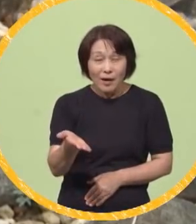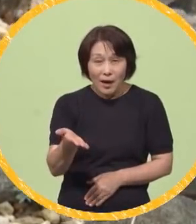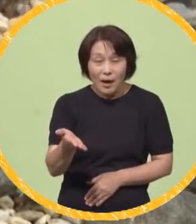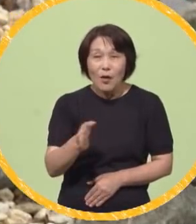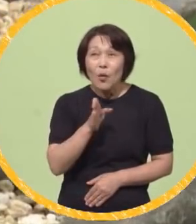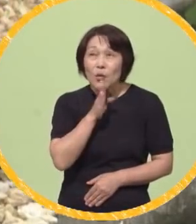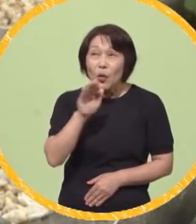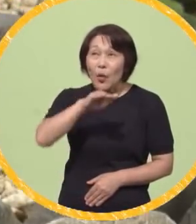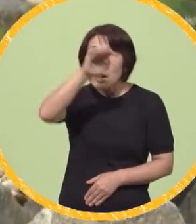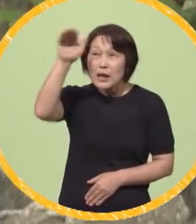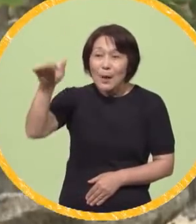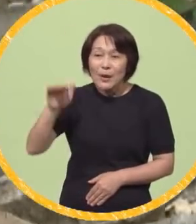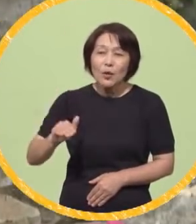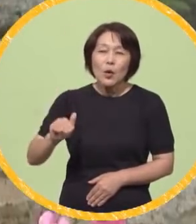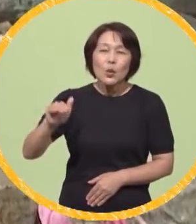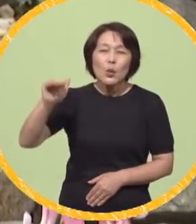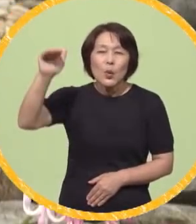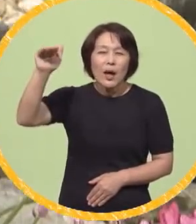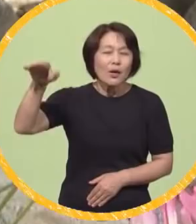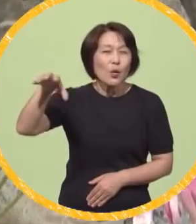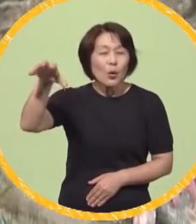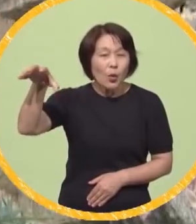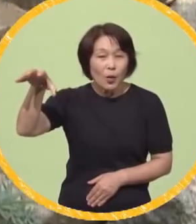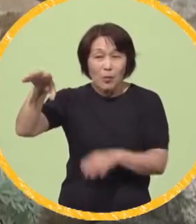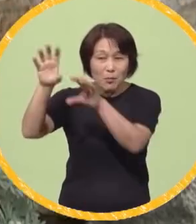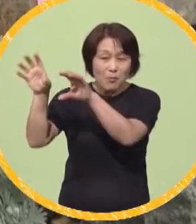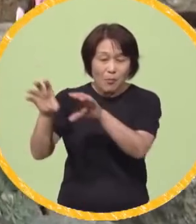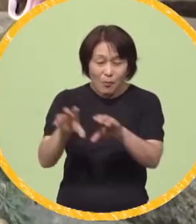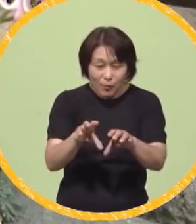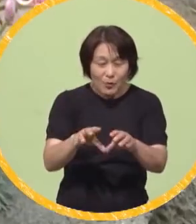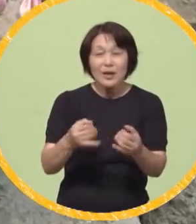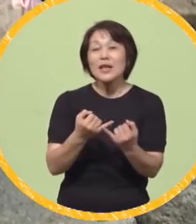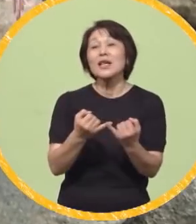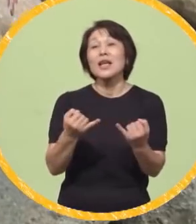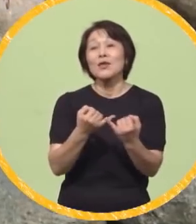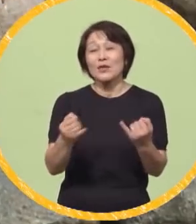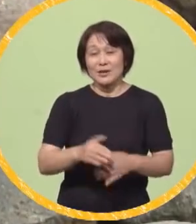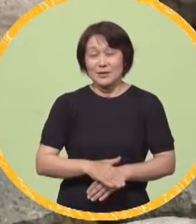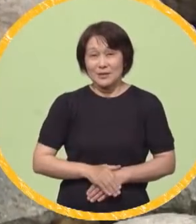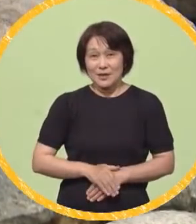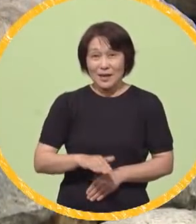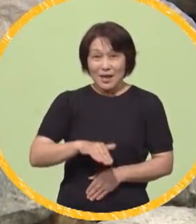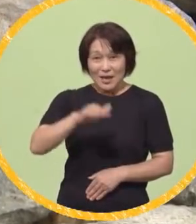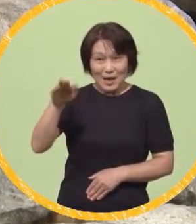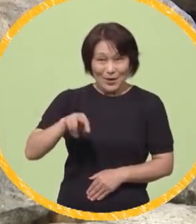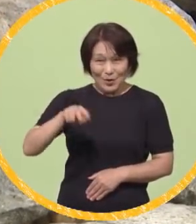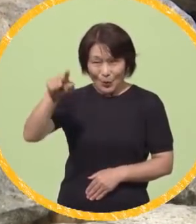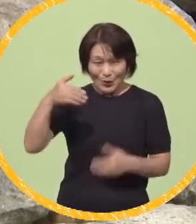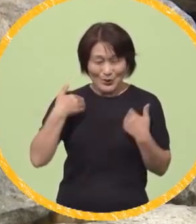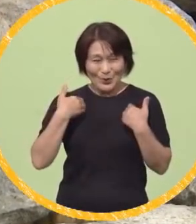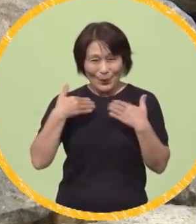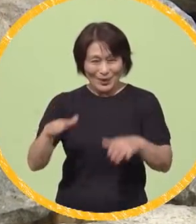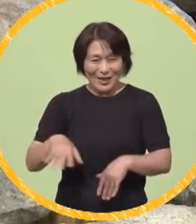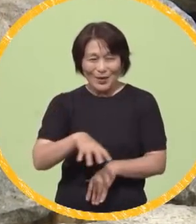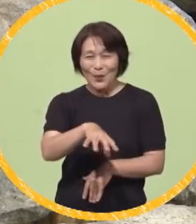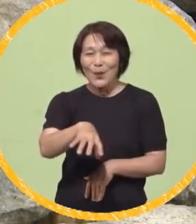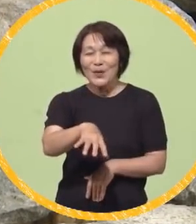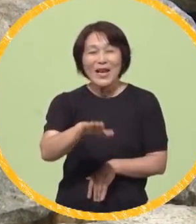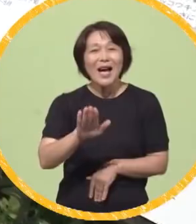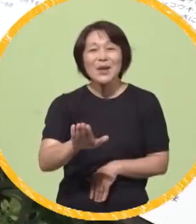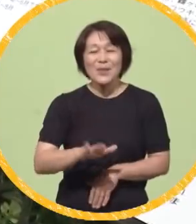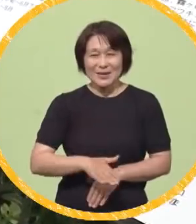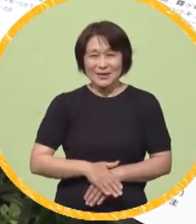場所っていうのは山の上の方で、うん、実際にこういう場所なんですよ。 あ、そうなんですね、うん、山に登らなくても。 そうなんですよ、 ここに来れば。 そうなんです。